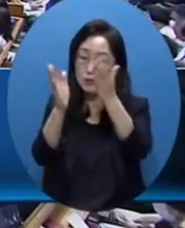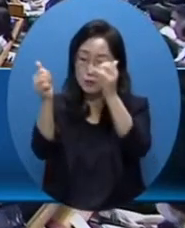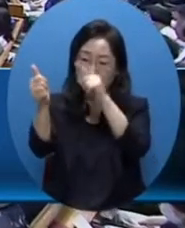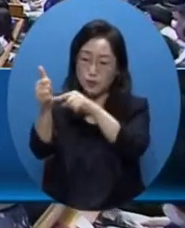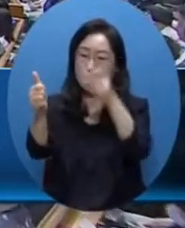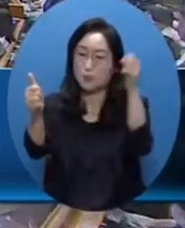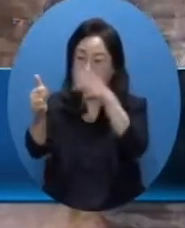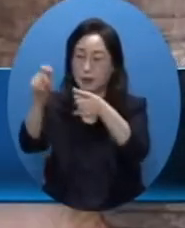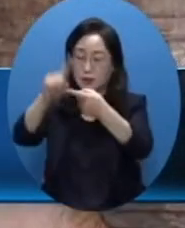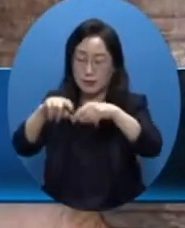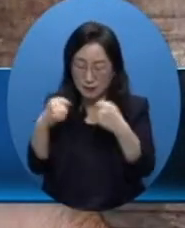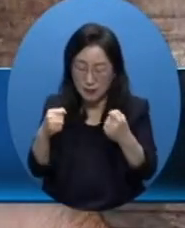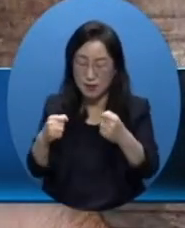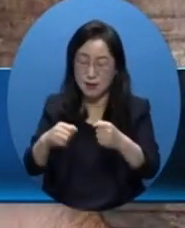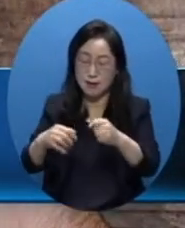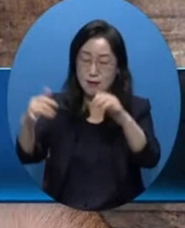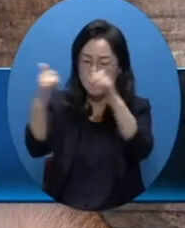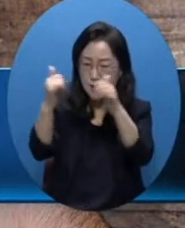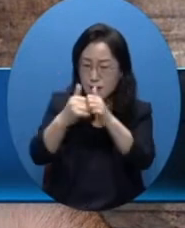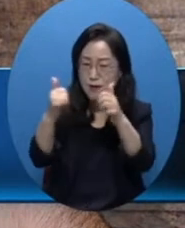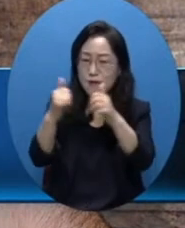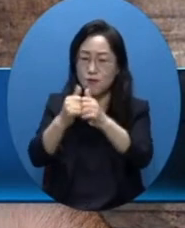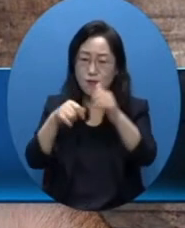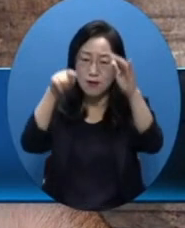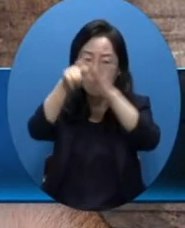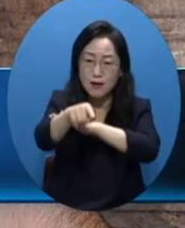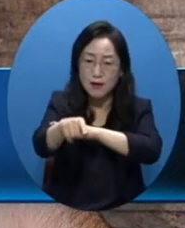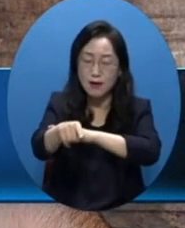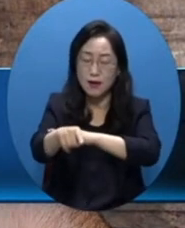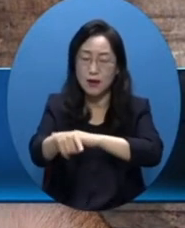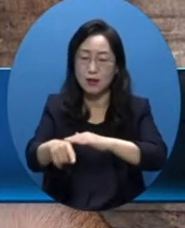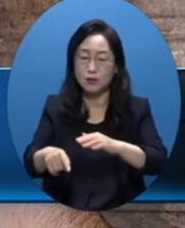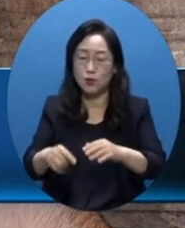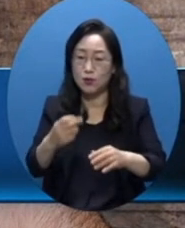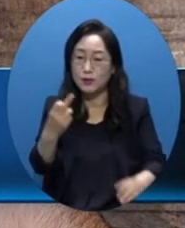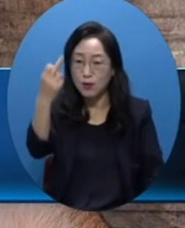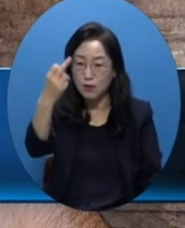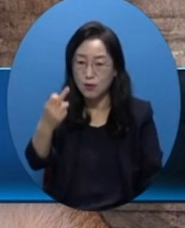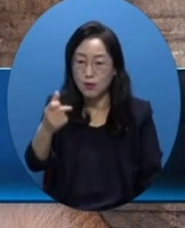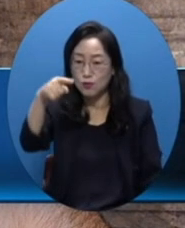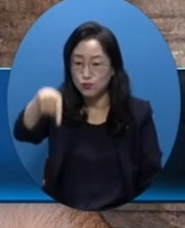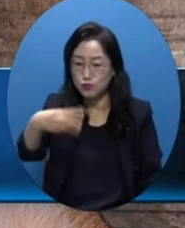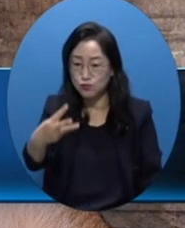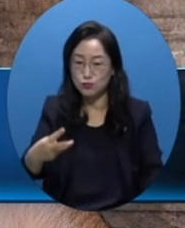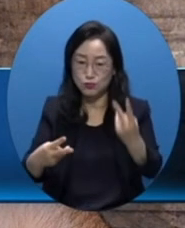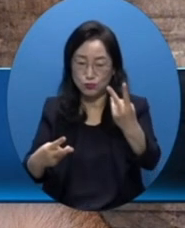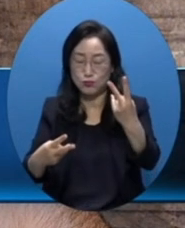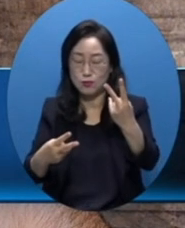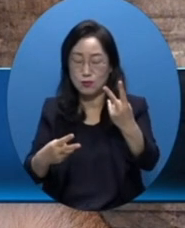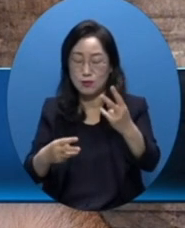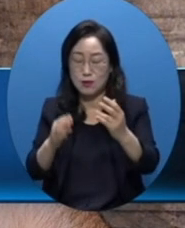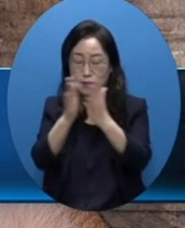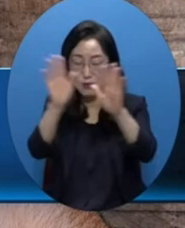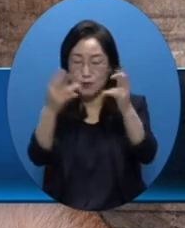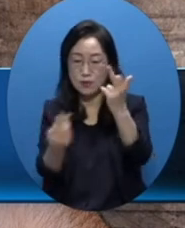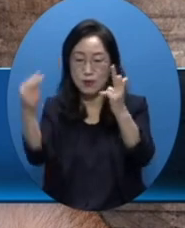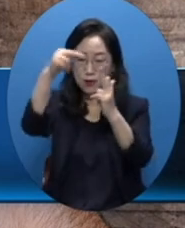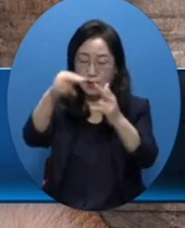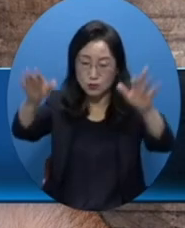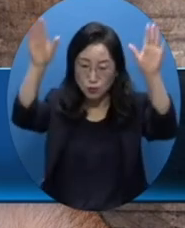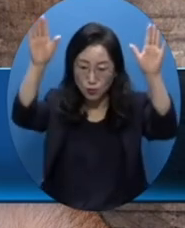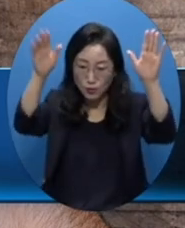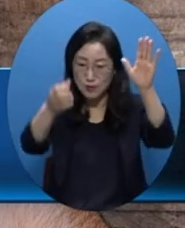싸우고 모세와 아론과 훌은 산 꼭대기에 올라가서 모세가 손을 들면 이스라엘이 이기고 손을 내리면